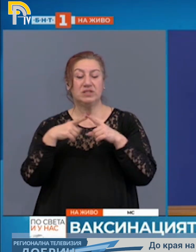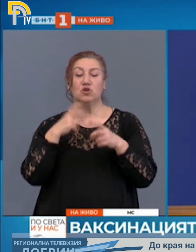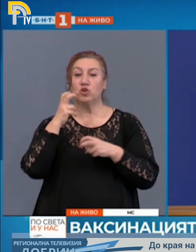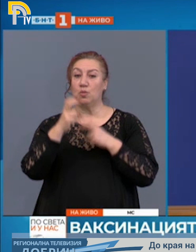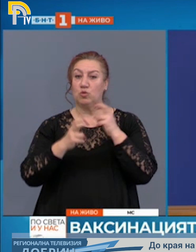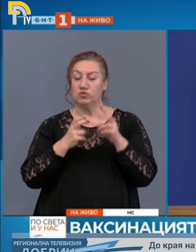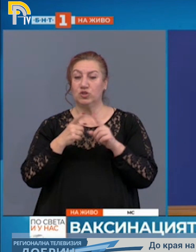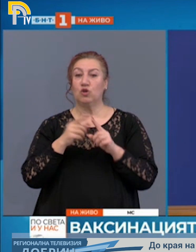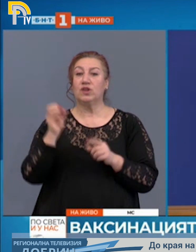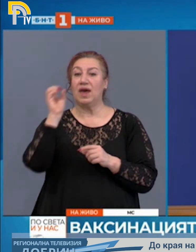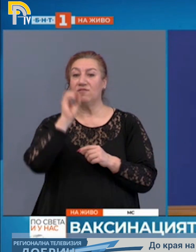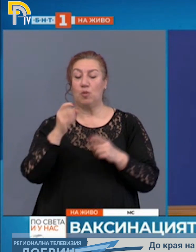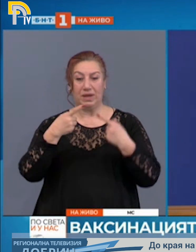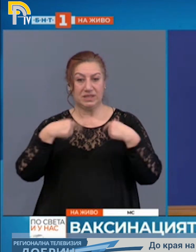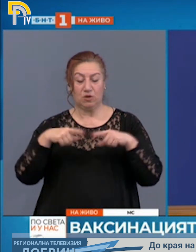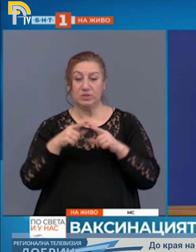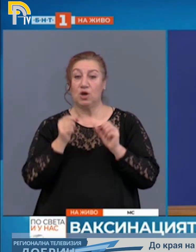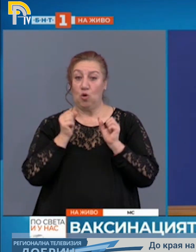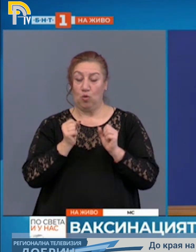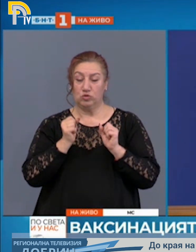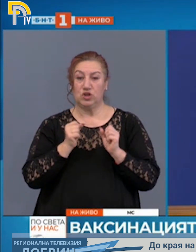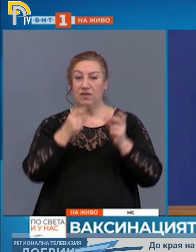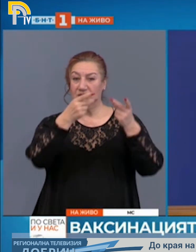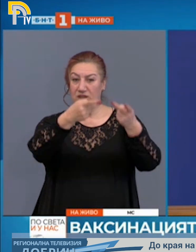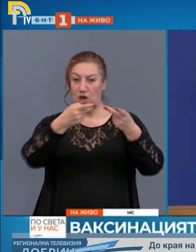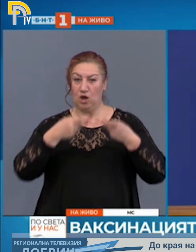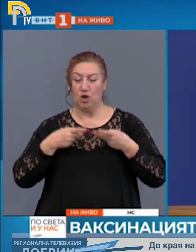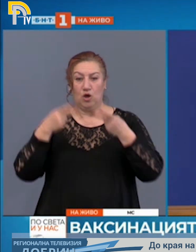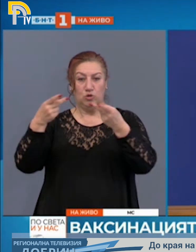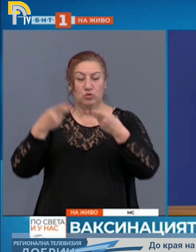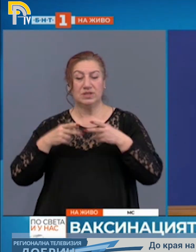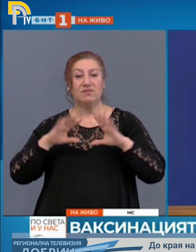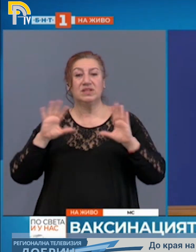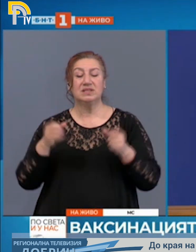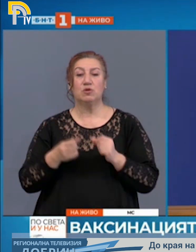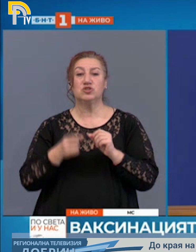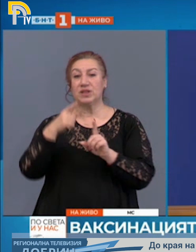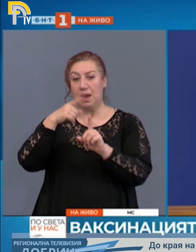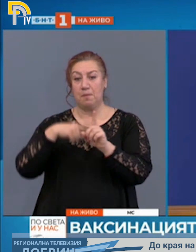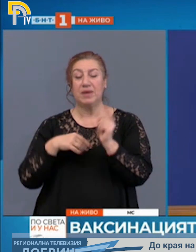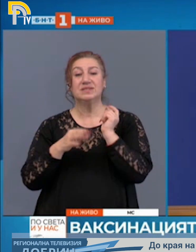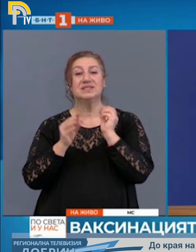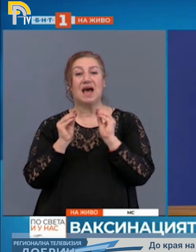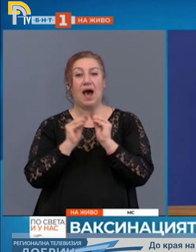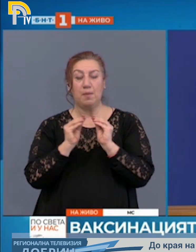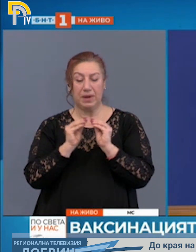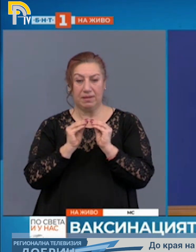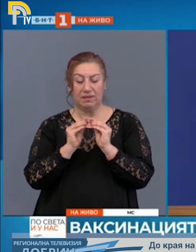Европейската комисия към момента е, че се очаква доставките да стартират от месец април.